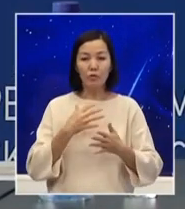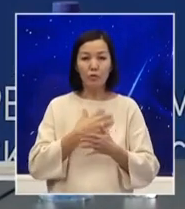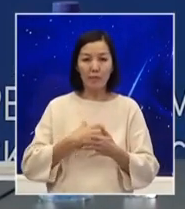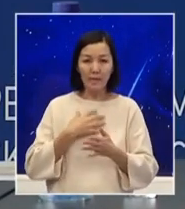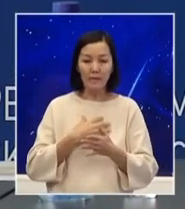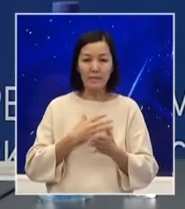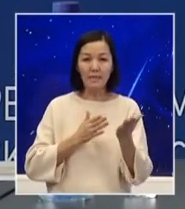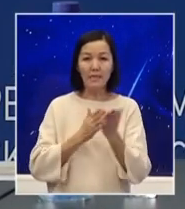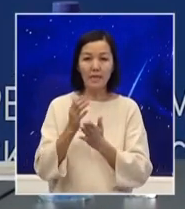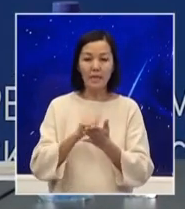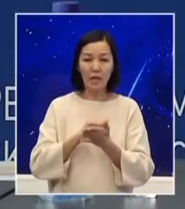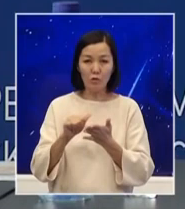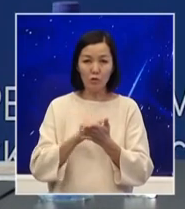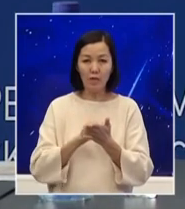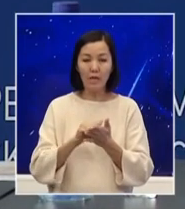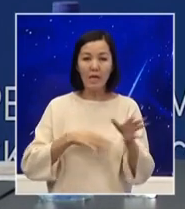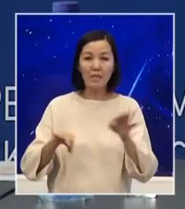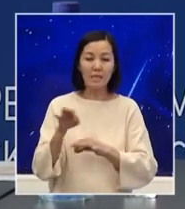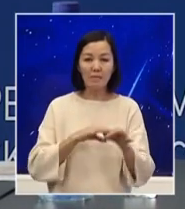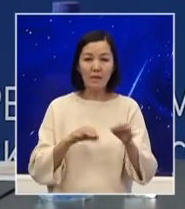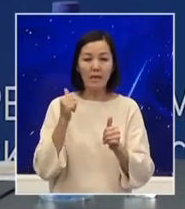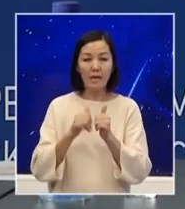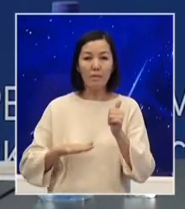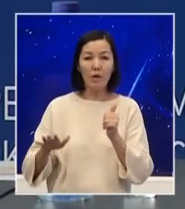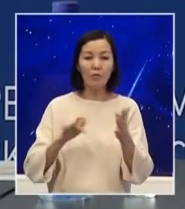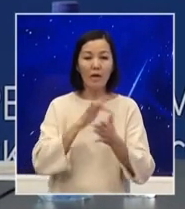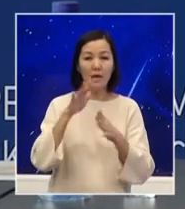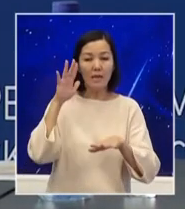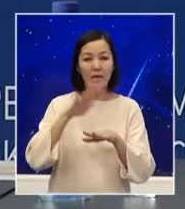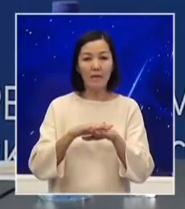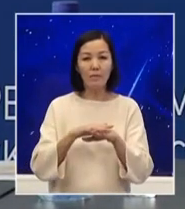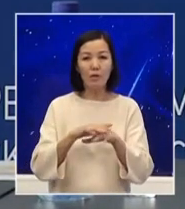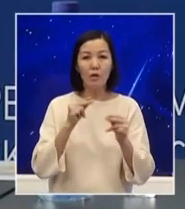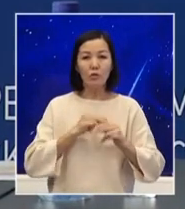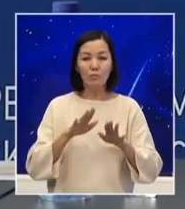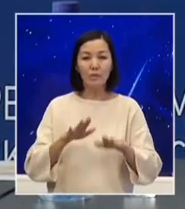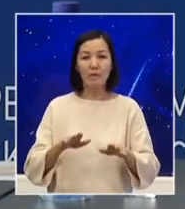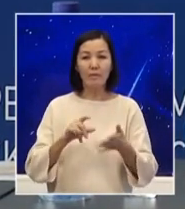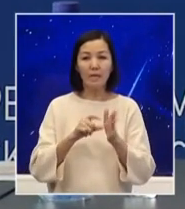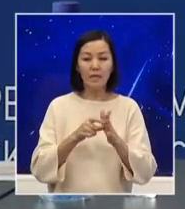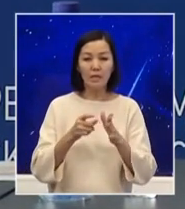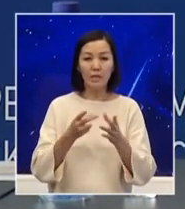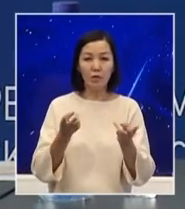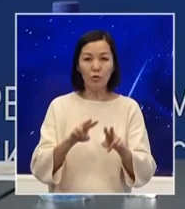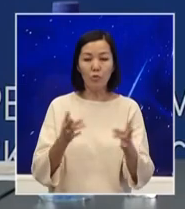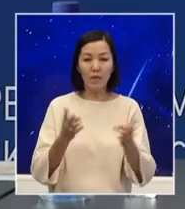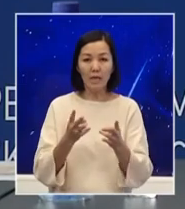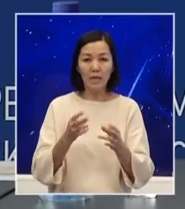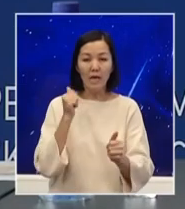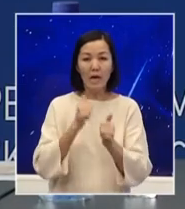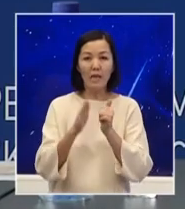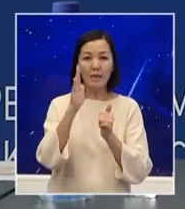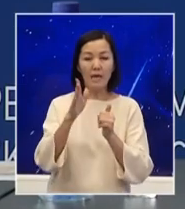маңызды стратегиялық құжат. Сызбалар әрбір аудан қала әкімінің жұмыс кабинетінде тұруы керек. Және кез келген алдағы